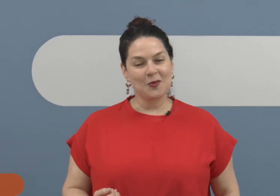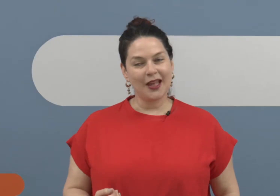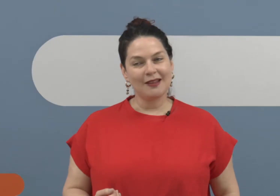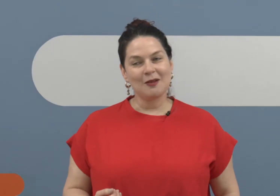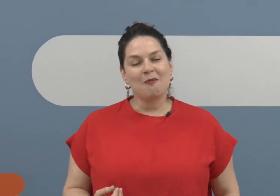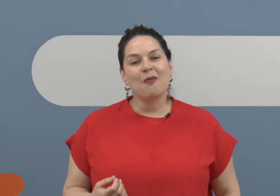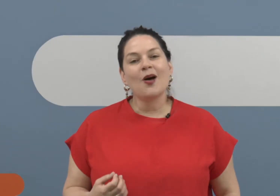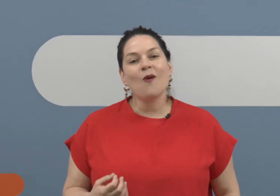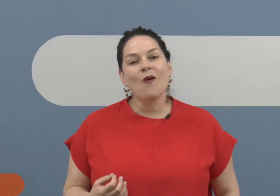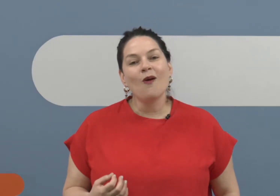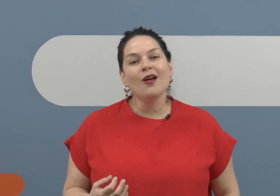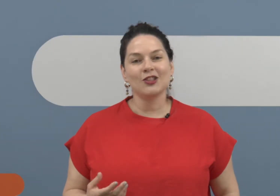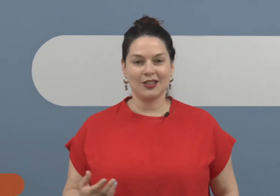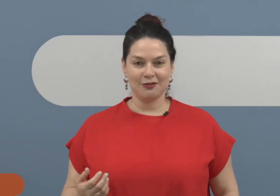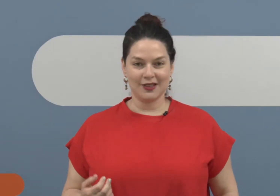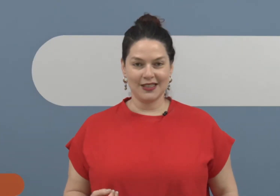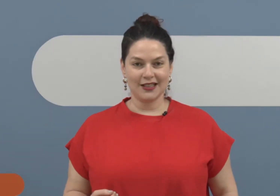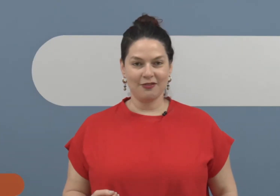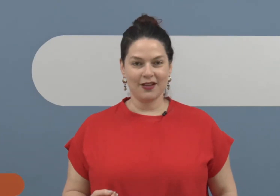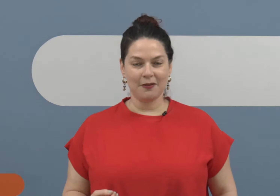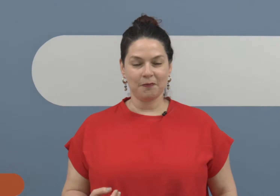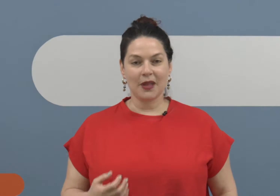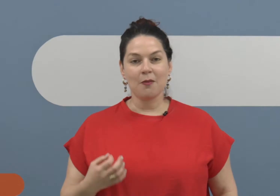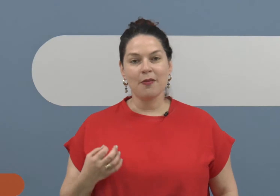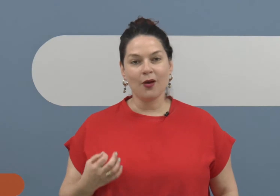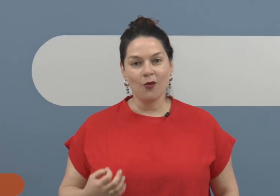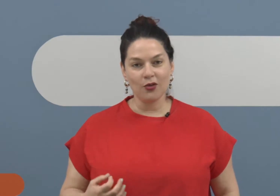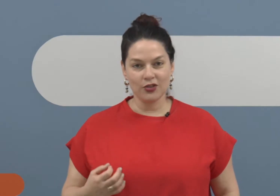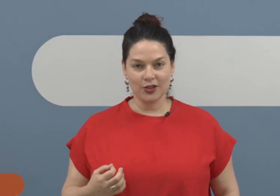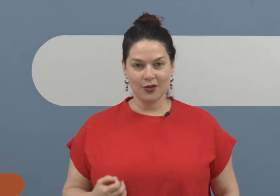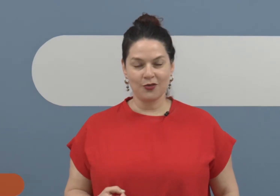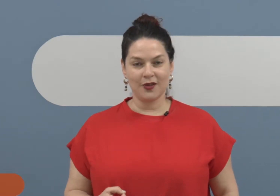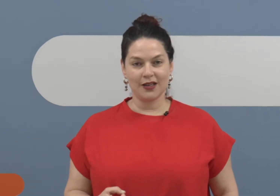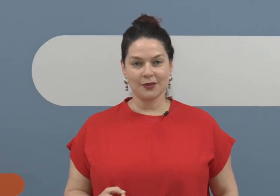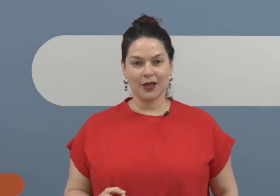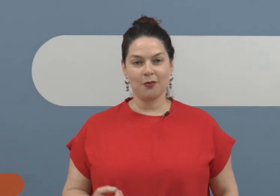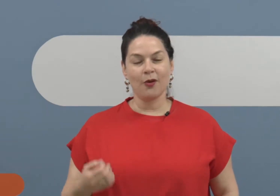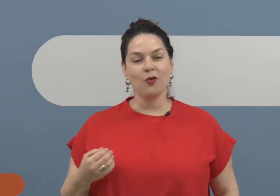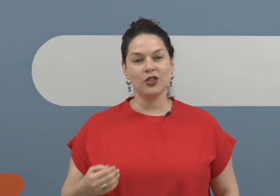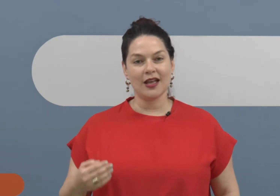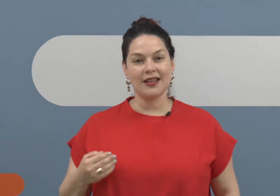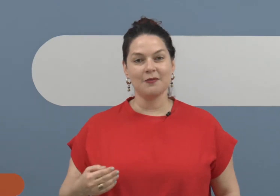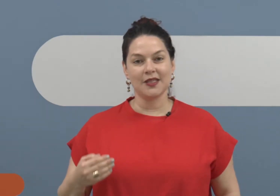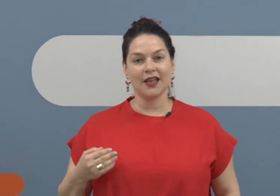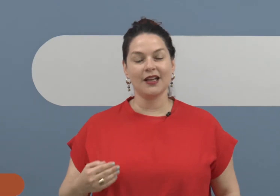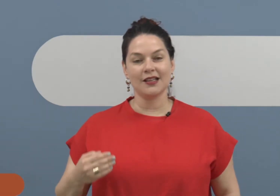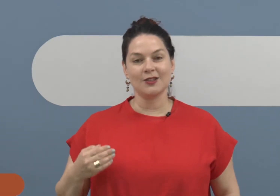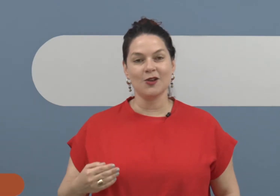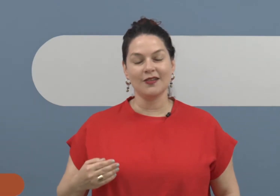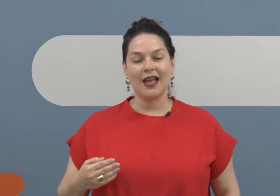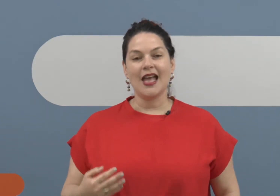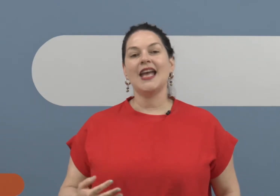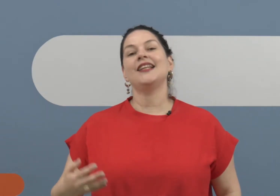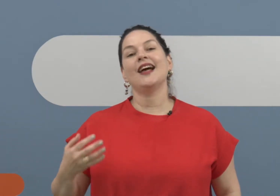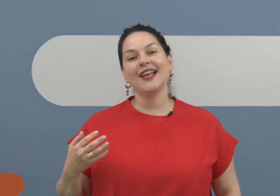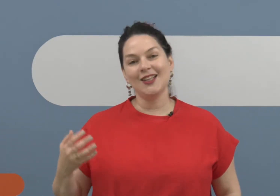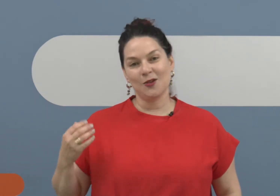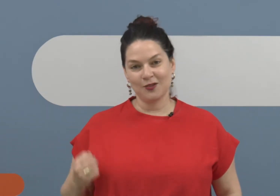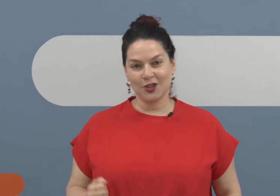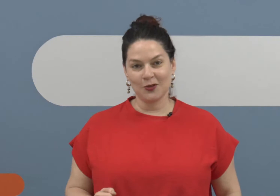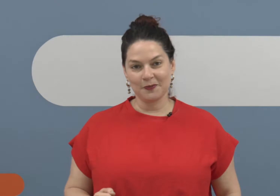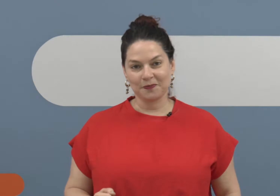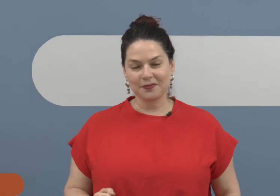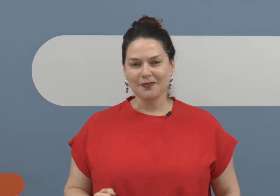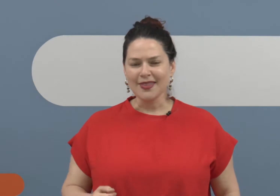ואן סקסטון אומרת, ברור שתפרסי כנפיים, ברור שתעופי אל עצמך, ברור שהאדם צריך לנסות את